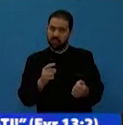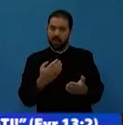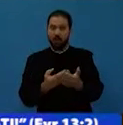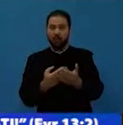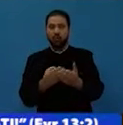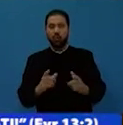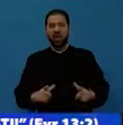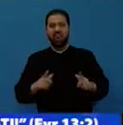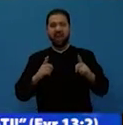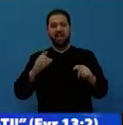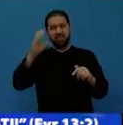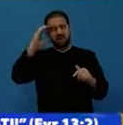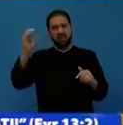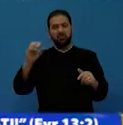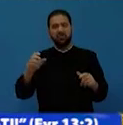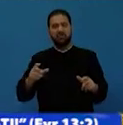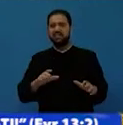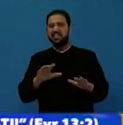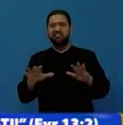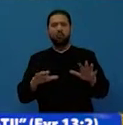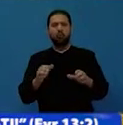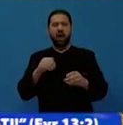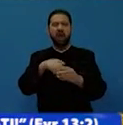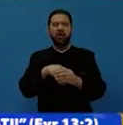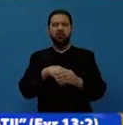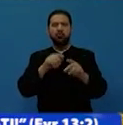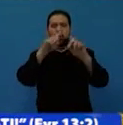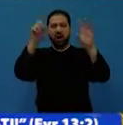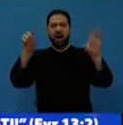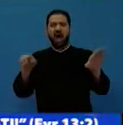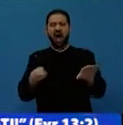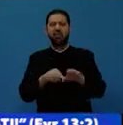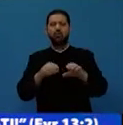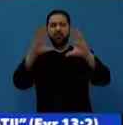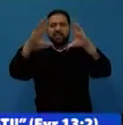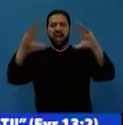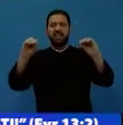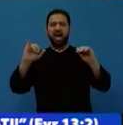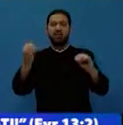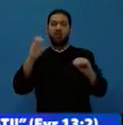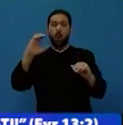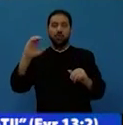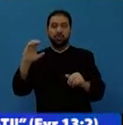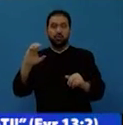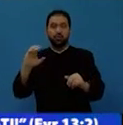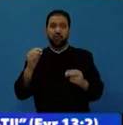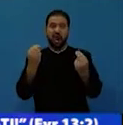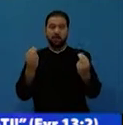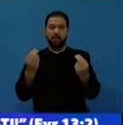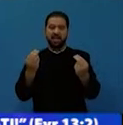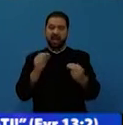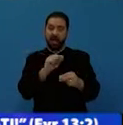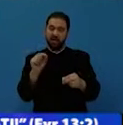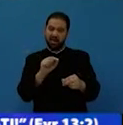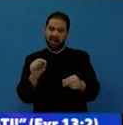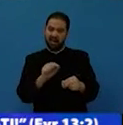viața creștină se desfășoară într-un cadru statal și constituțional bine definit